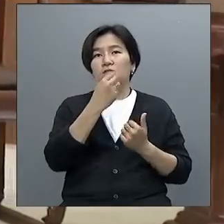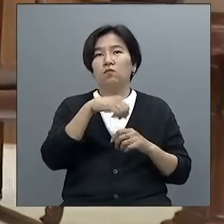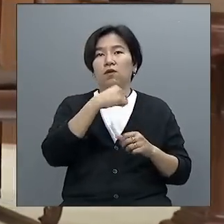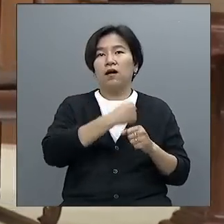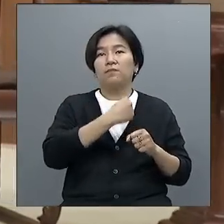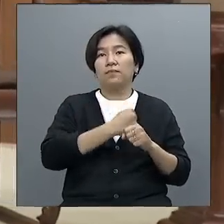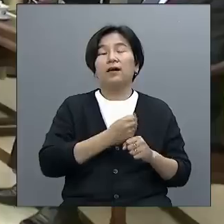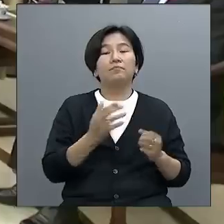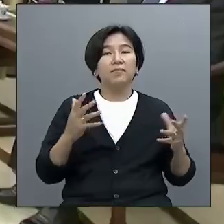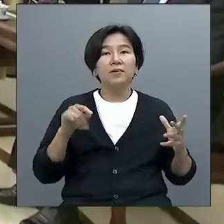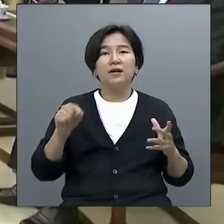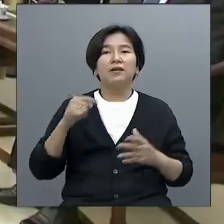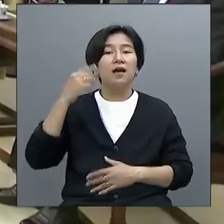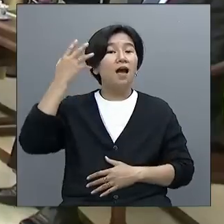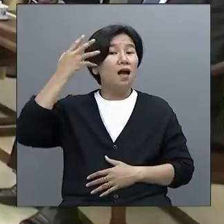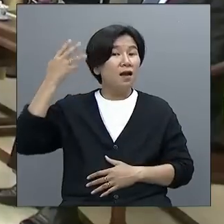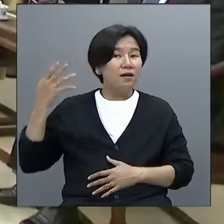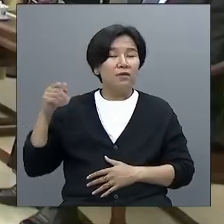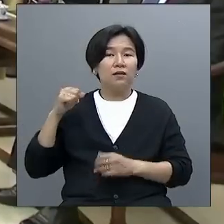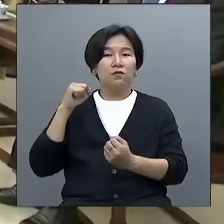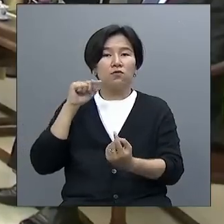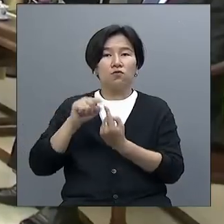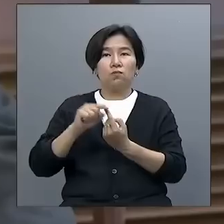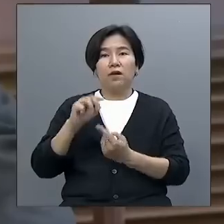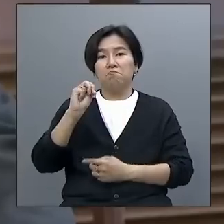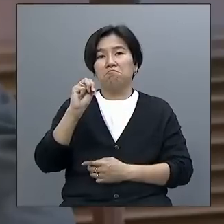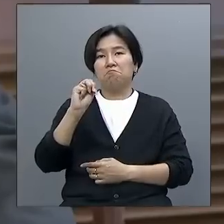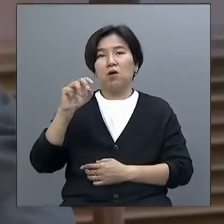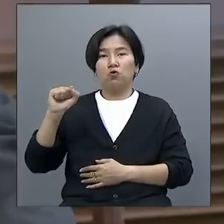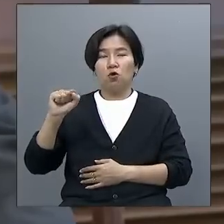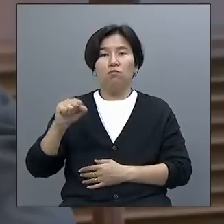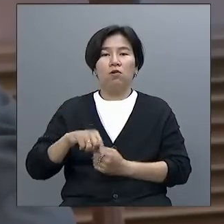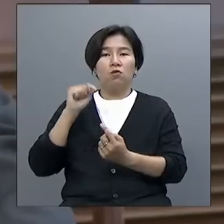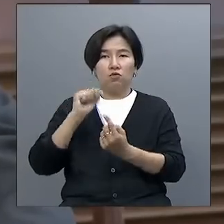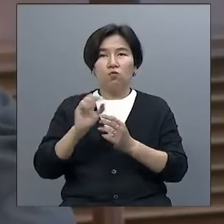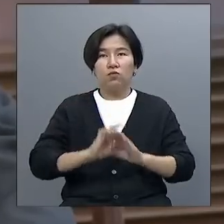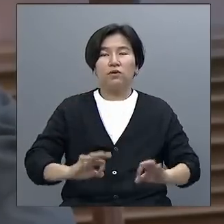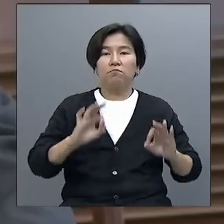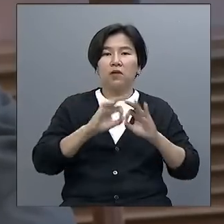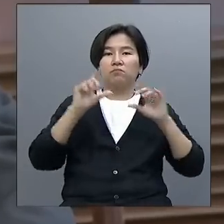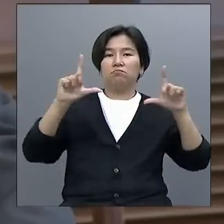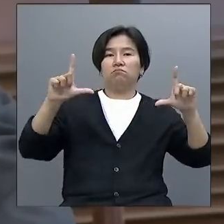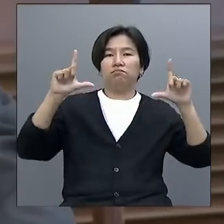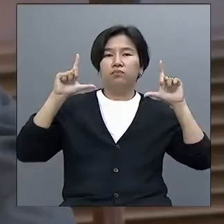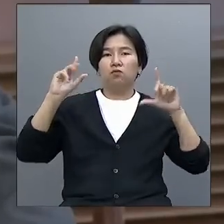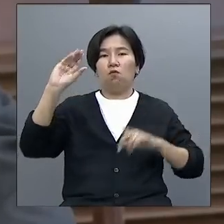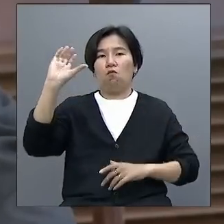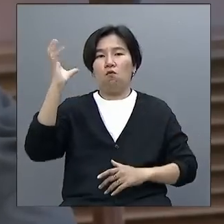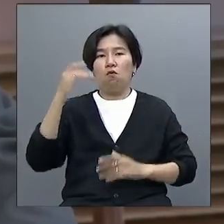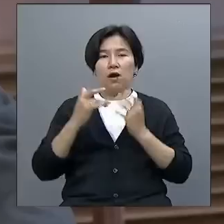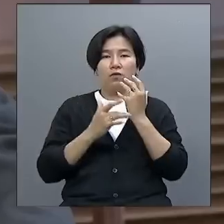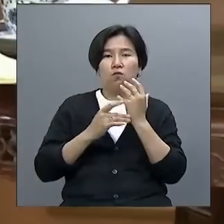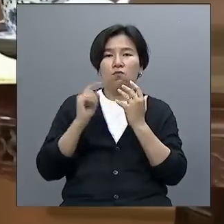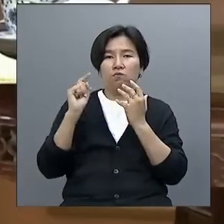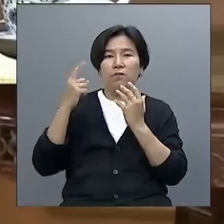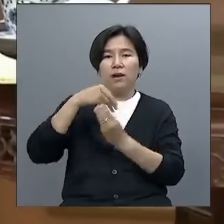นะคะแต่บิลเกตส์ยังถือเป็นนักธุรกิจคนสำคัญของโลกค่ะที่ยังคงมีบทบาทและอิทธิพลในการขับเคลื่อนนวัตกรรมต่างๆ